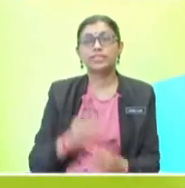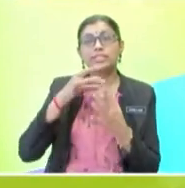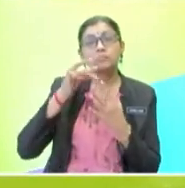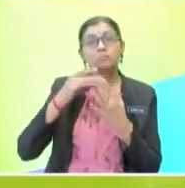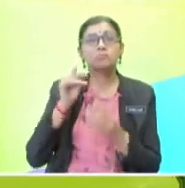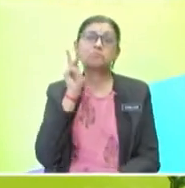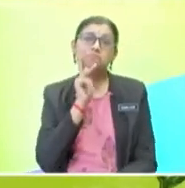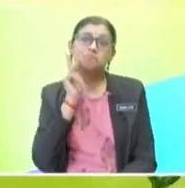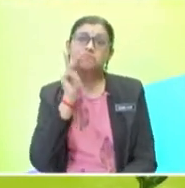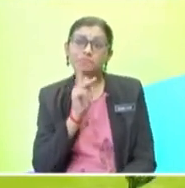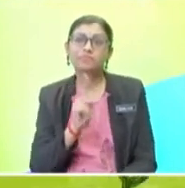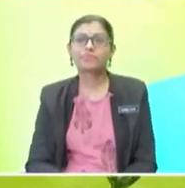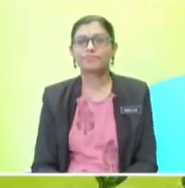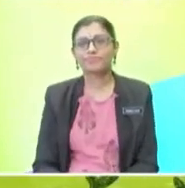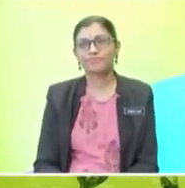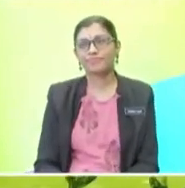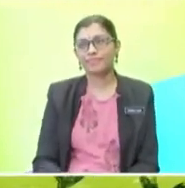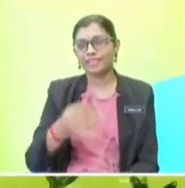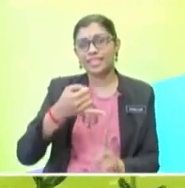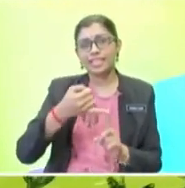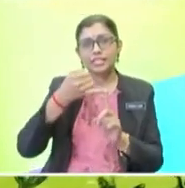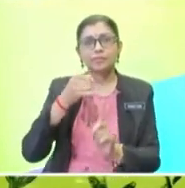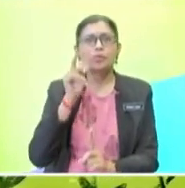saya. Okey, apa istimewanya kakak Aisyah?